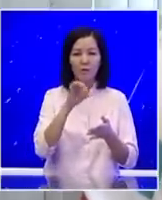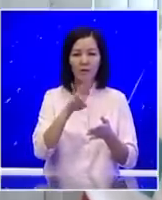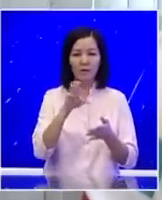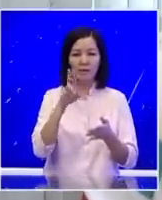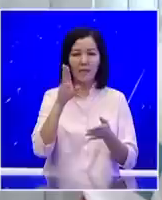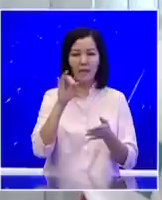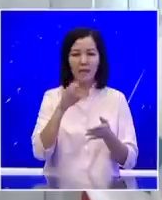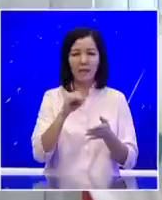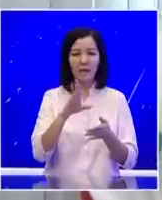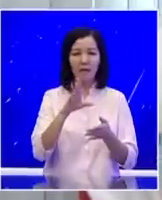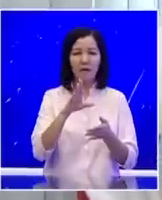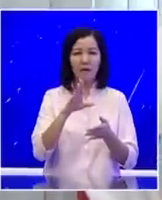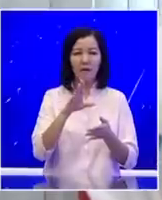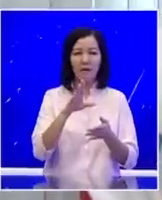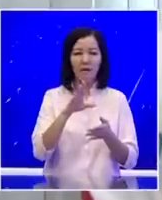болғандықтан FIFA